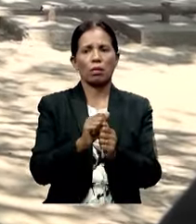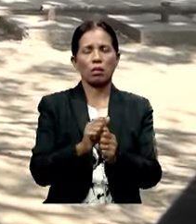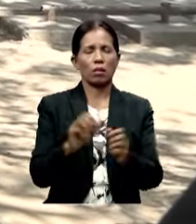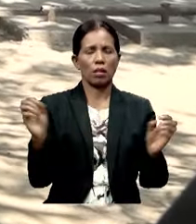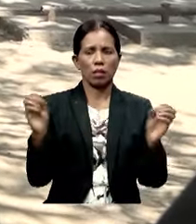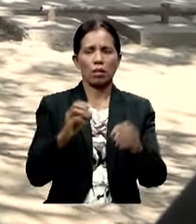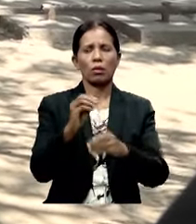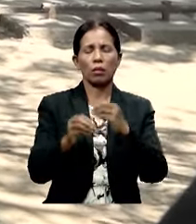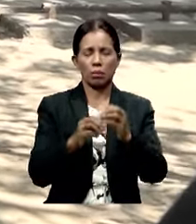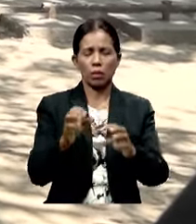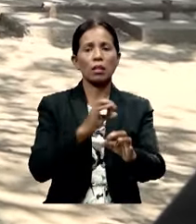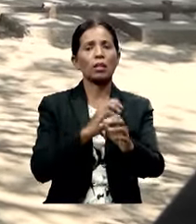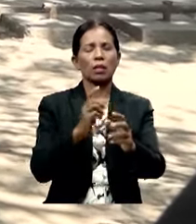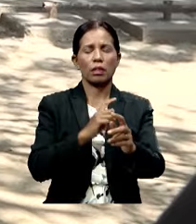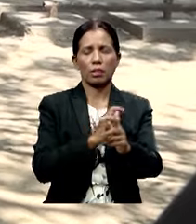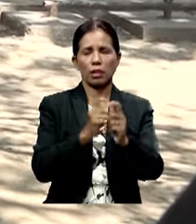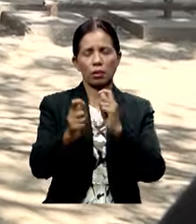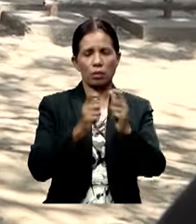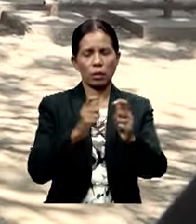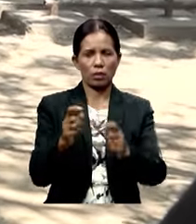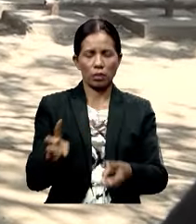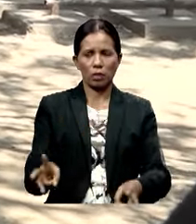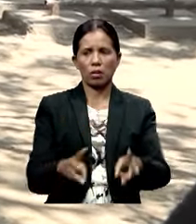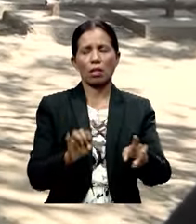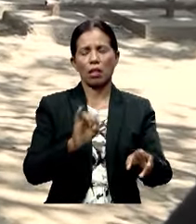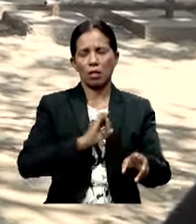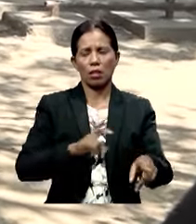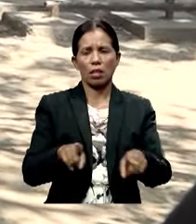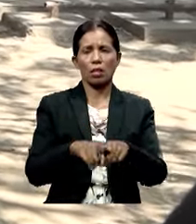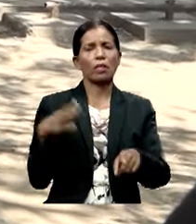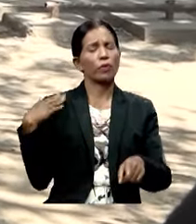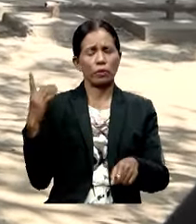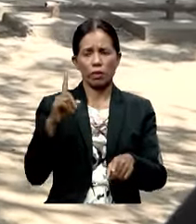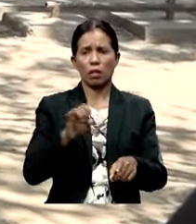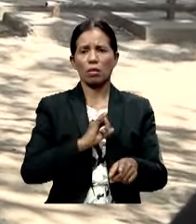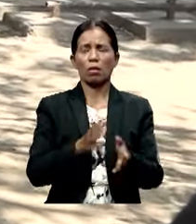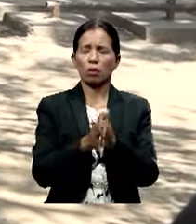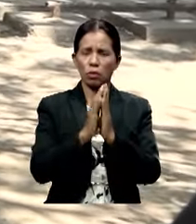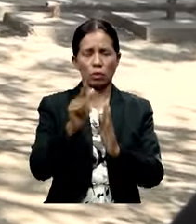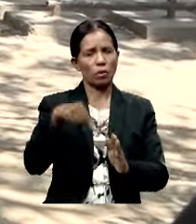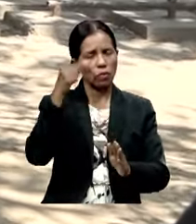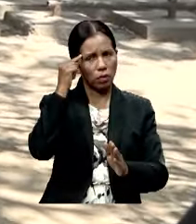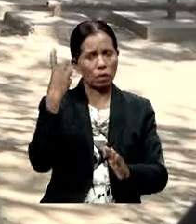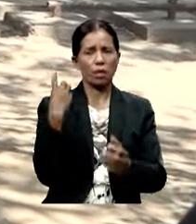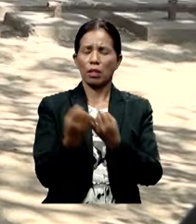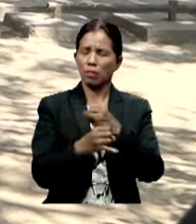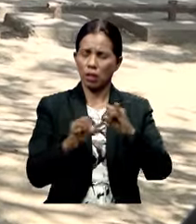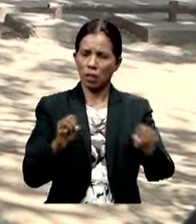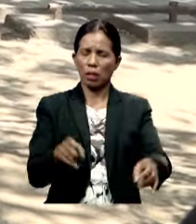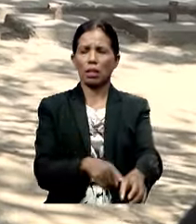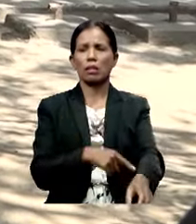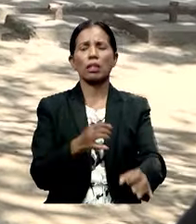korba transporte no estrada. Tetuir hau ndar jobeng ida hawa karak husuba gobel sira ita ukung ang clear tena. Sebele